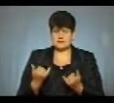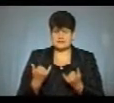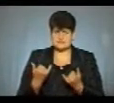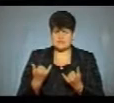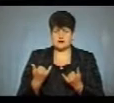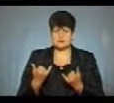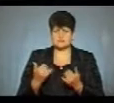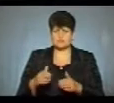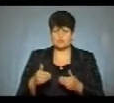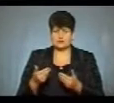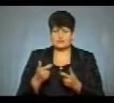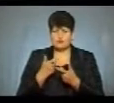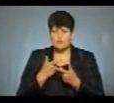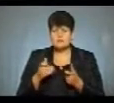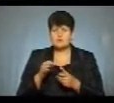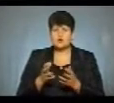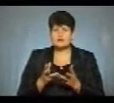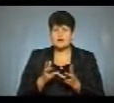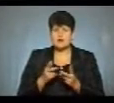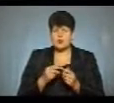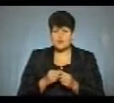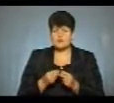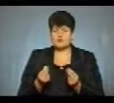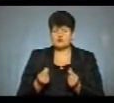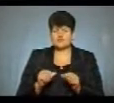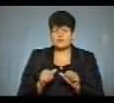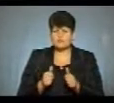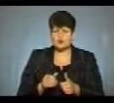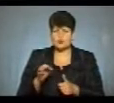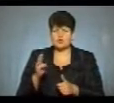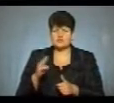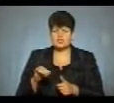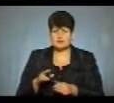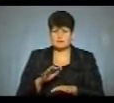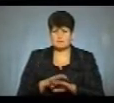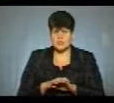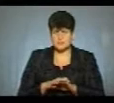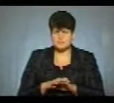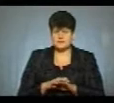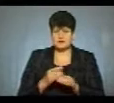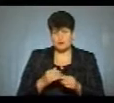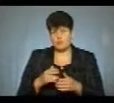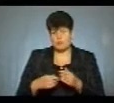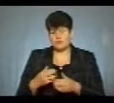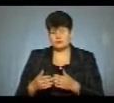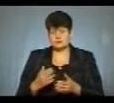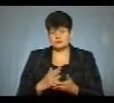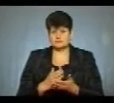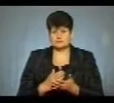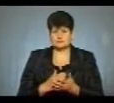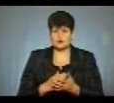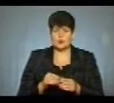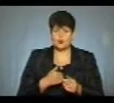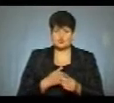процесі подання інформації про нарахування в грошовій формі через Ощадбанк і пільги і субсидії. Процес де? Хочу